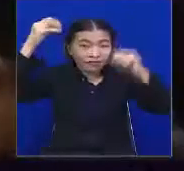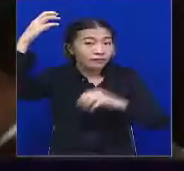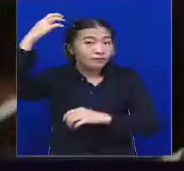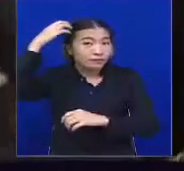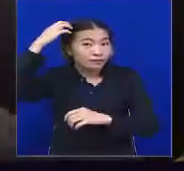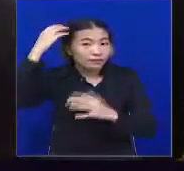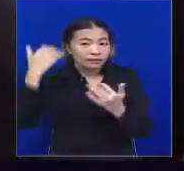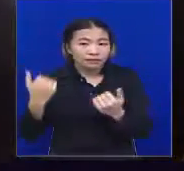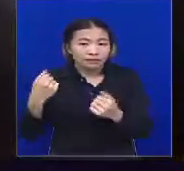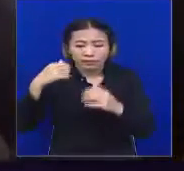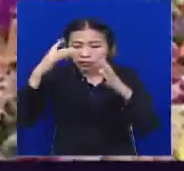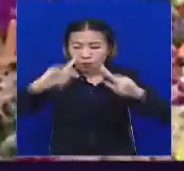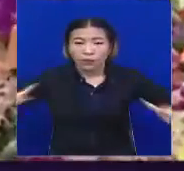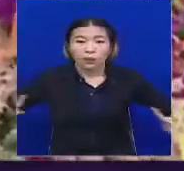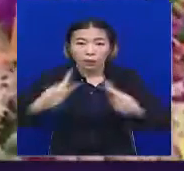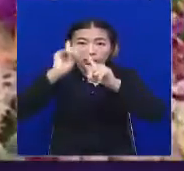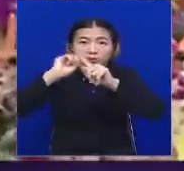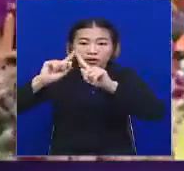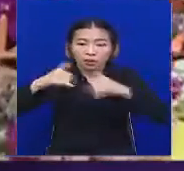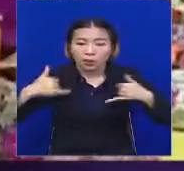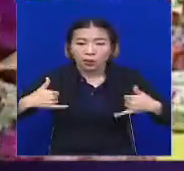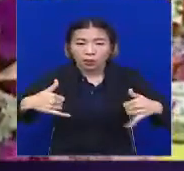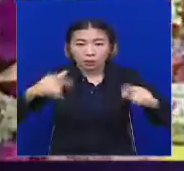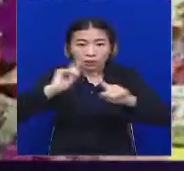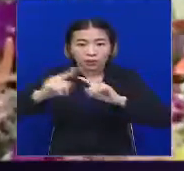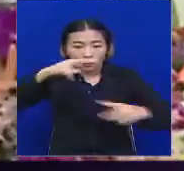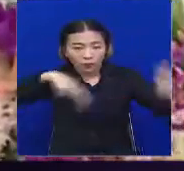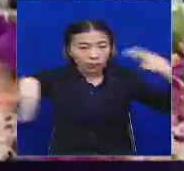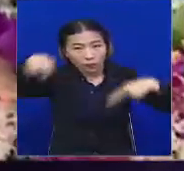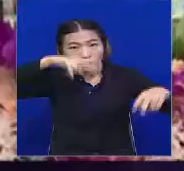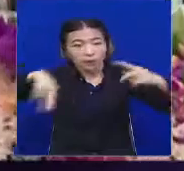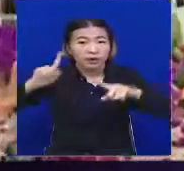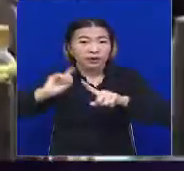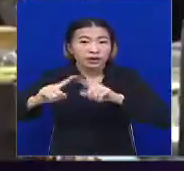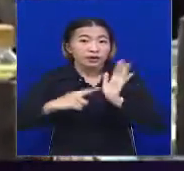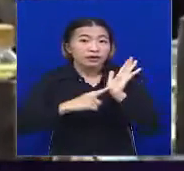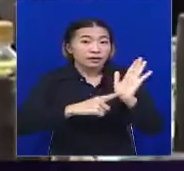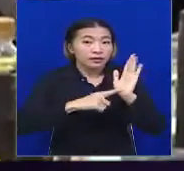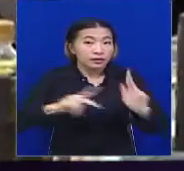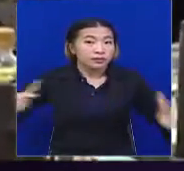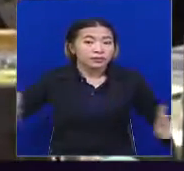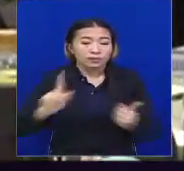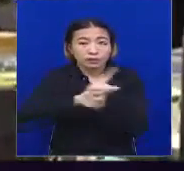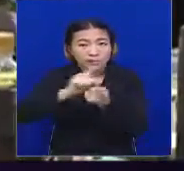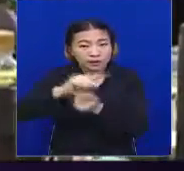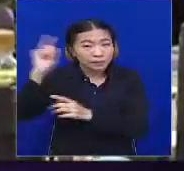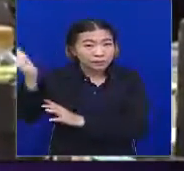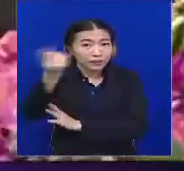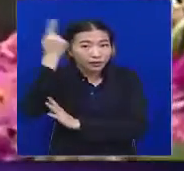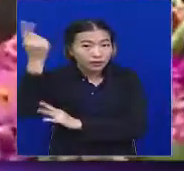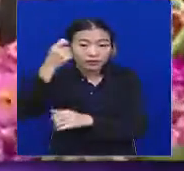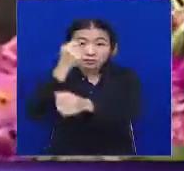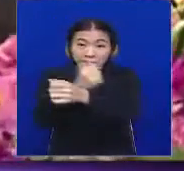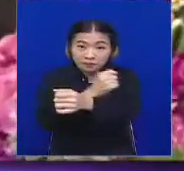นตรีจาก13กระทรวงสำคัญที่กำกับดูแลงานด้านการต่างประเทศสังคมวัฒนธรรมและการท่องเที่ยวแรงง